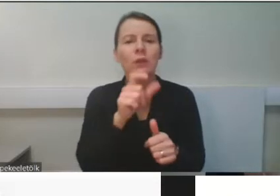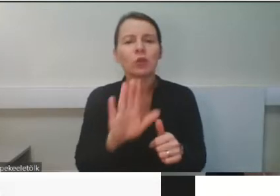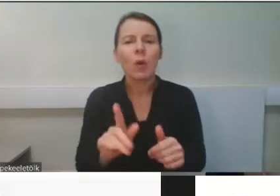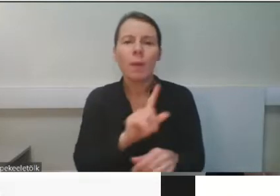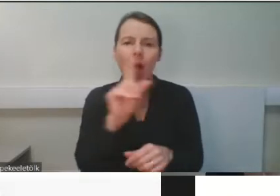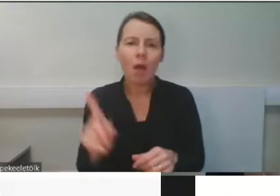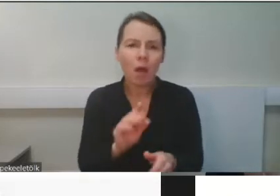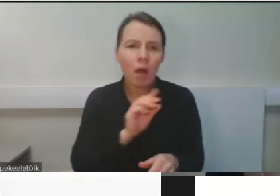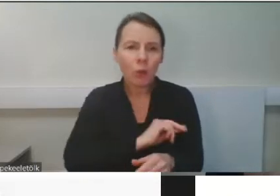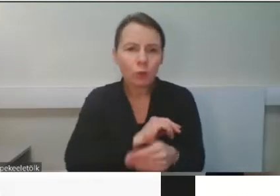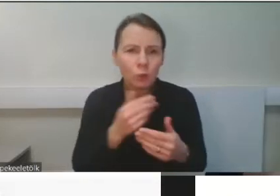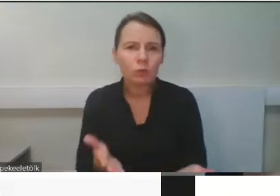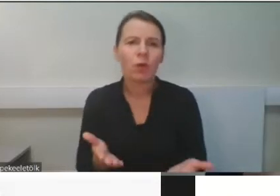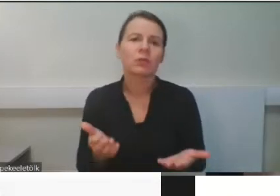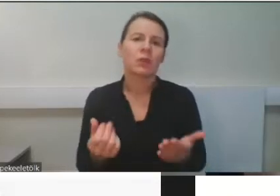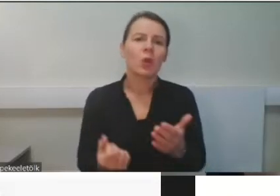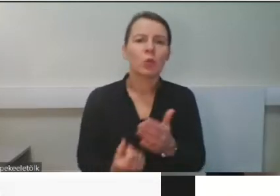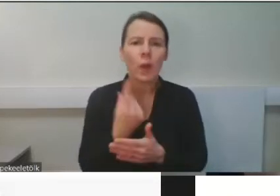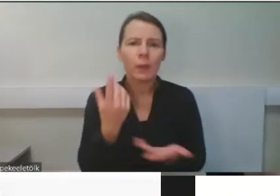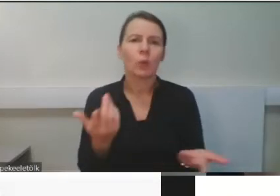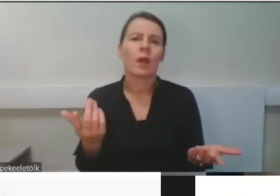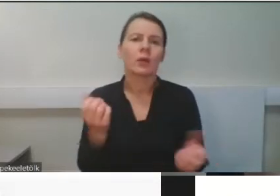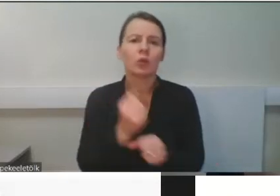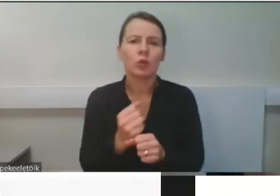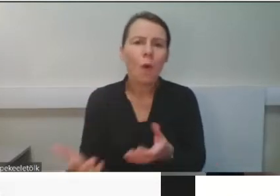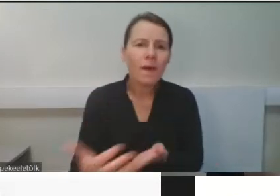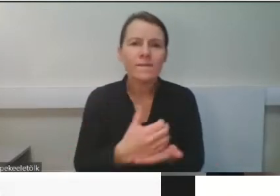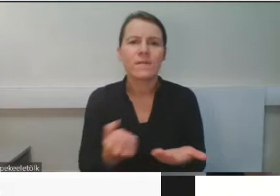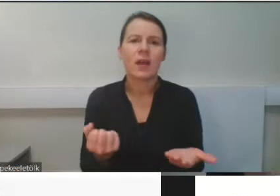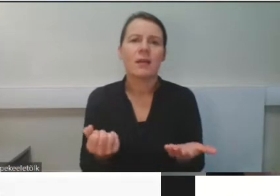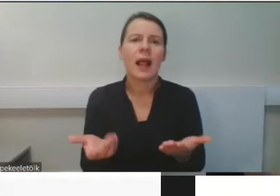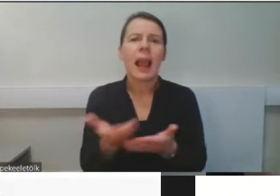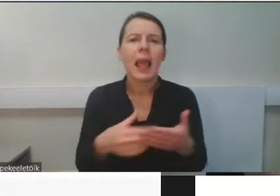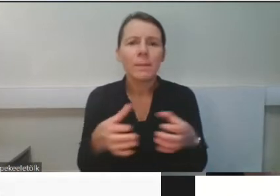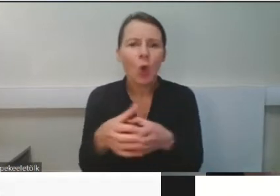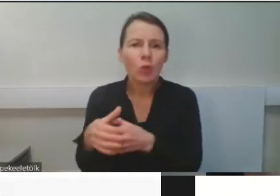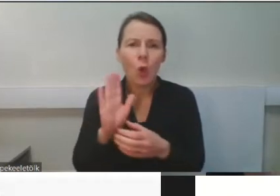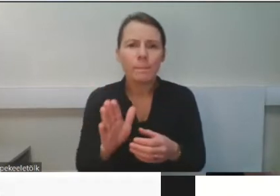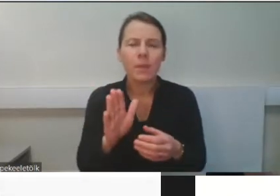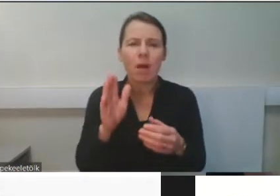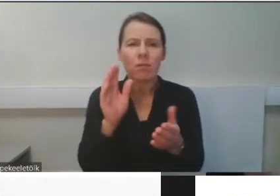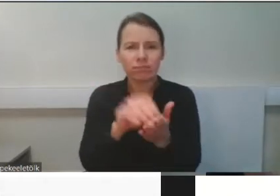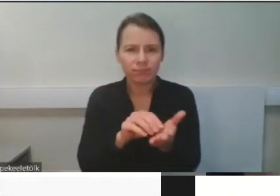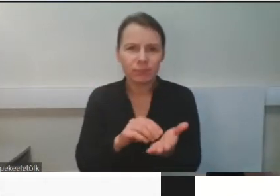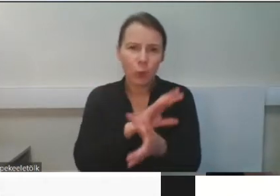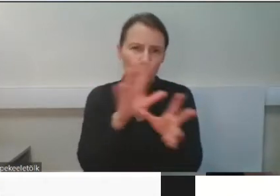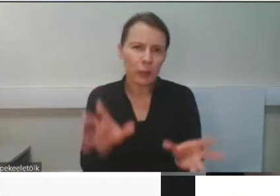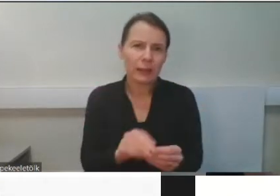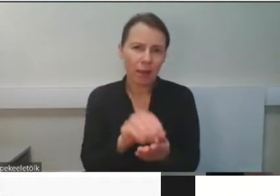tulevikus võiks olla võib-olla mitte tervise blokki all, vaid võikski olla eraldi näiteks puuetega inimeste